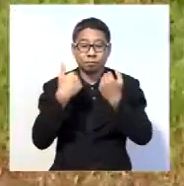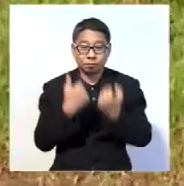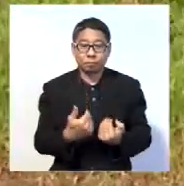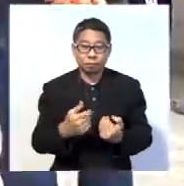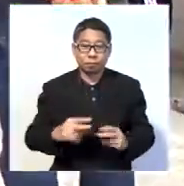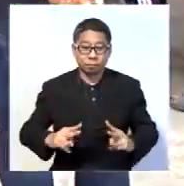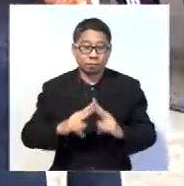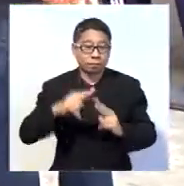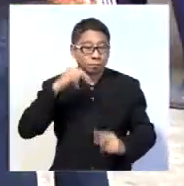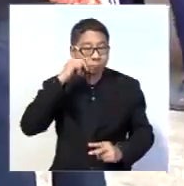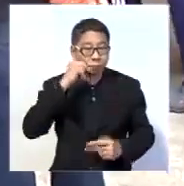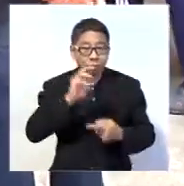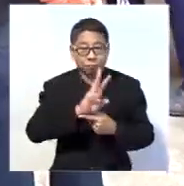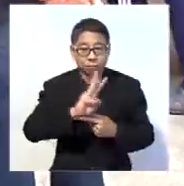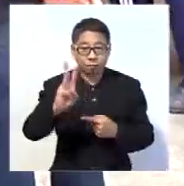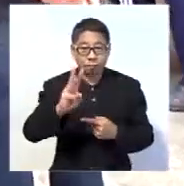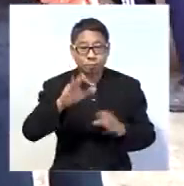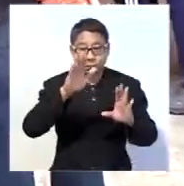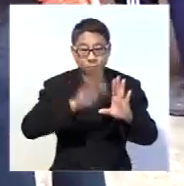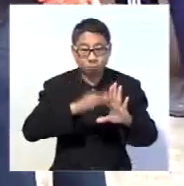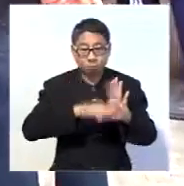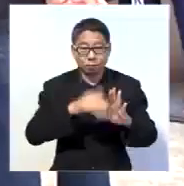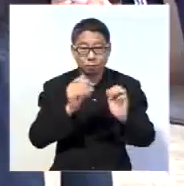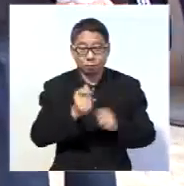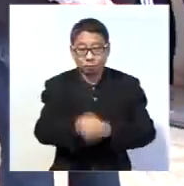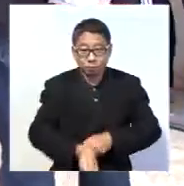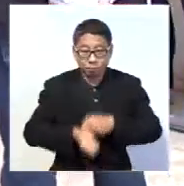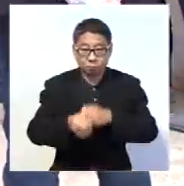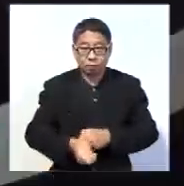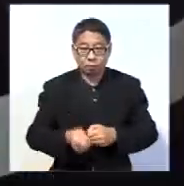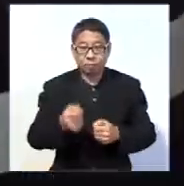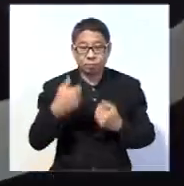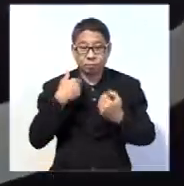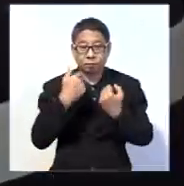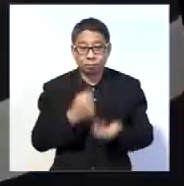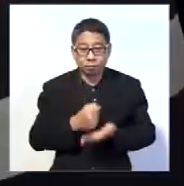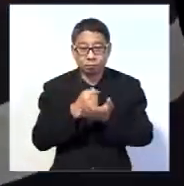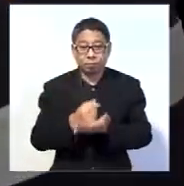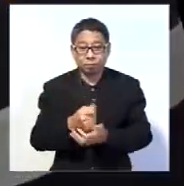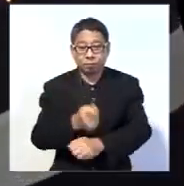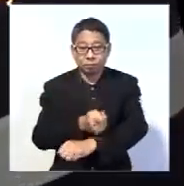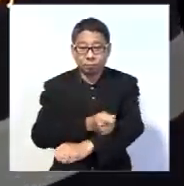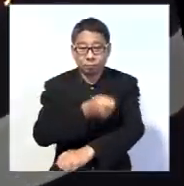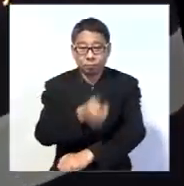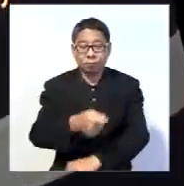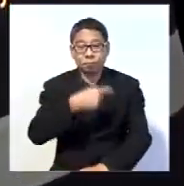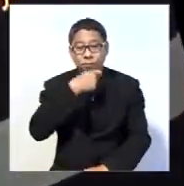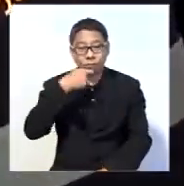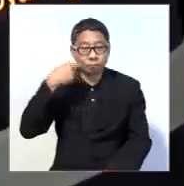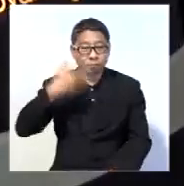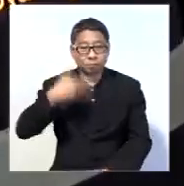ำนักงานชลประทานที่6ได้เปิดรับสมัครจ้างแรงงานเกษตรเพื่อบรรเทาปัญหาการเสียรายได้จากภัยแล้ง